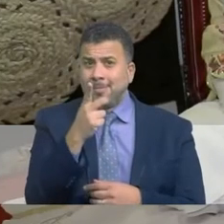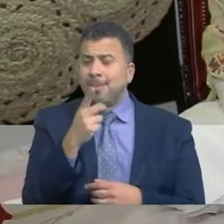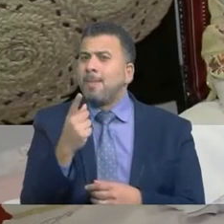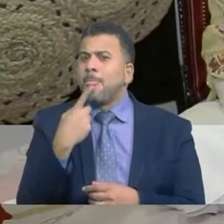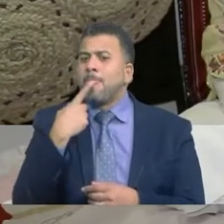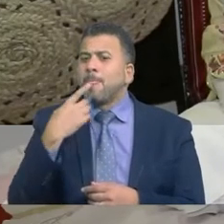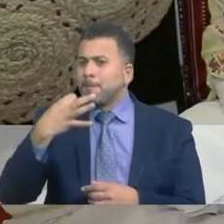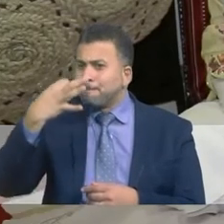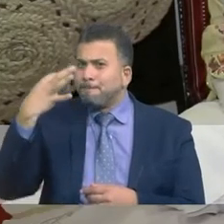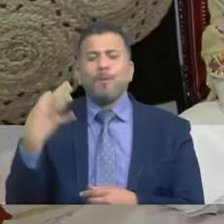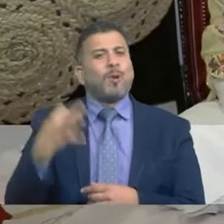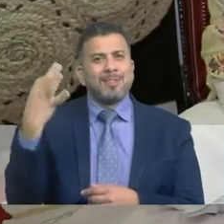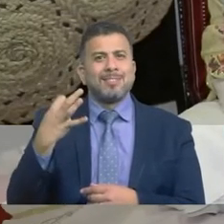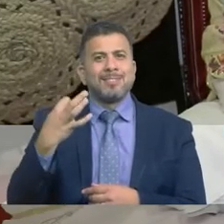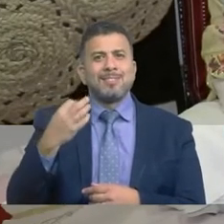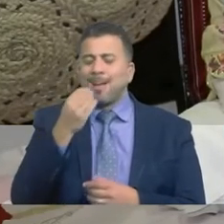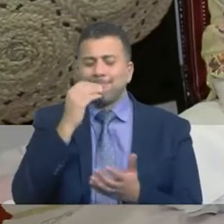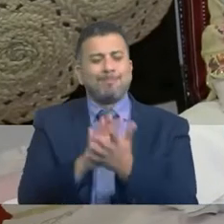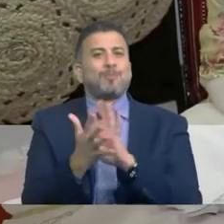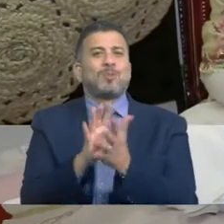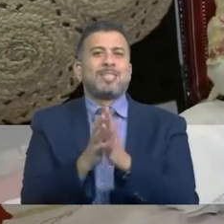تذوق أشهى المخبوزات.